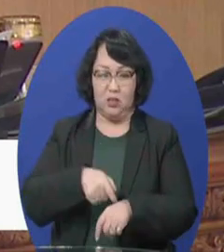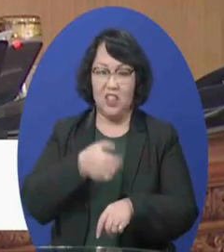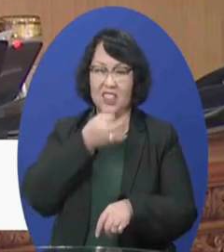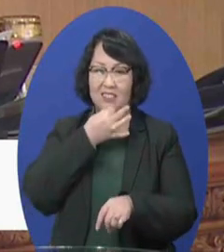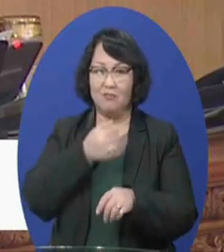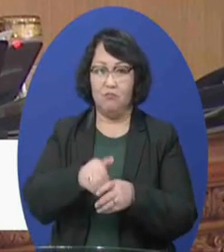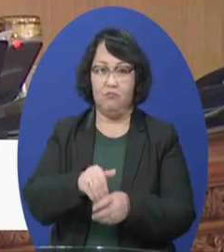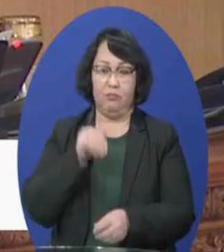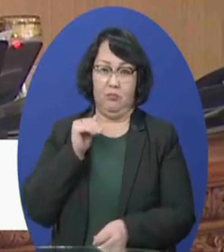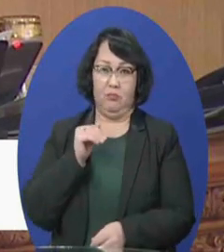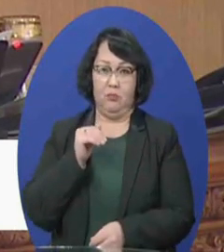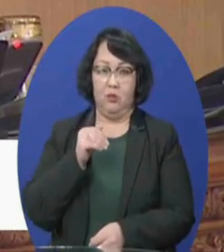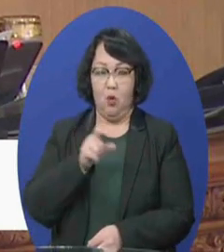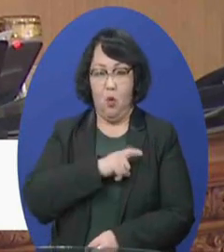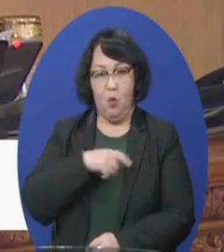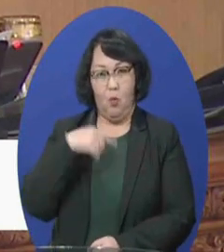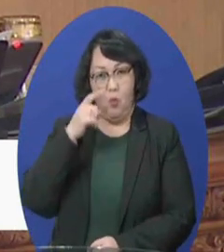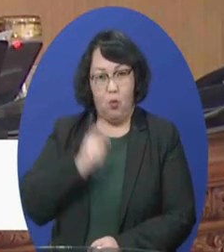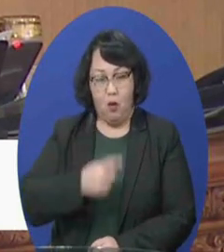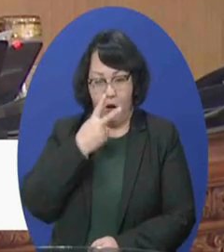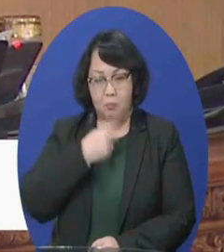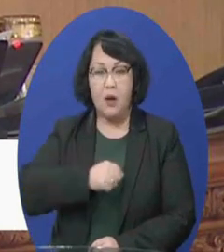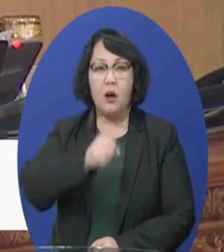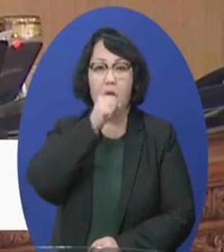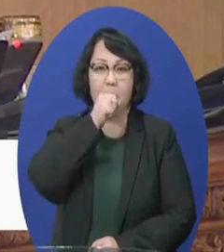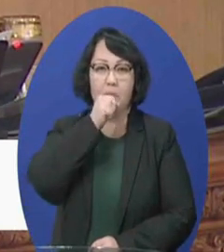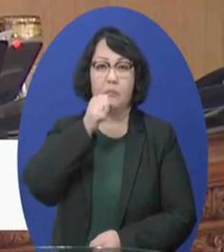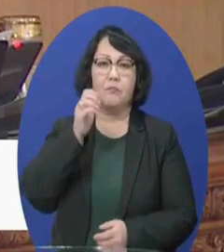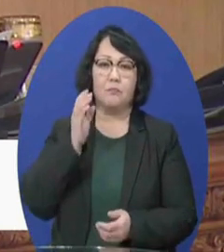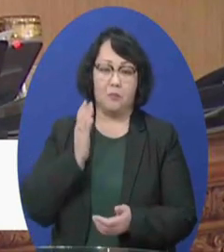одоо хувь хүнийхээ хувьд ч гэсэн харамсаж байна.